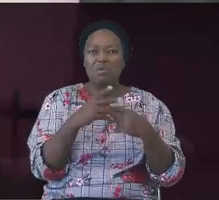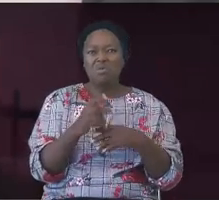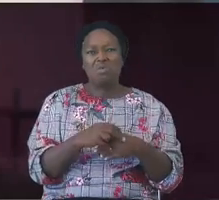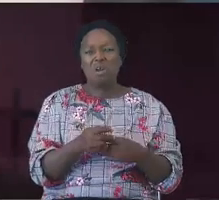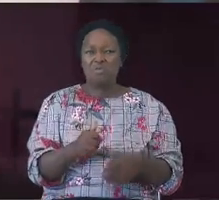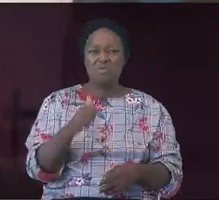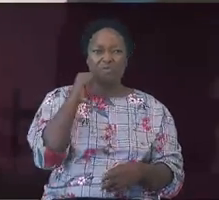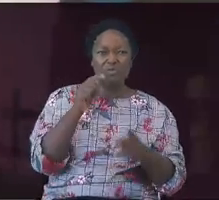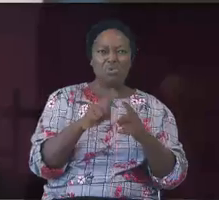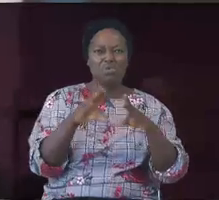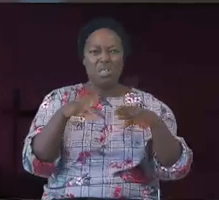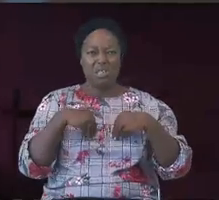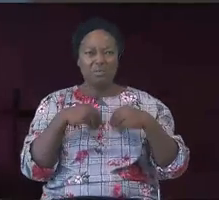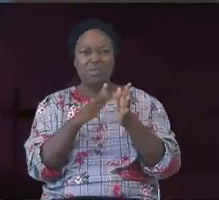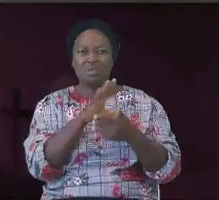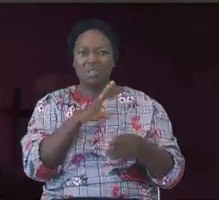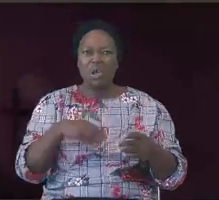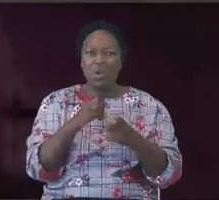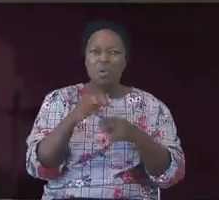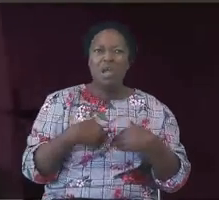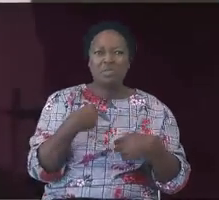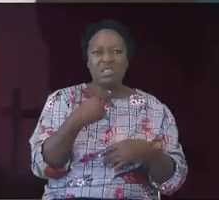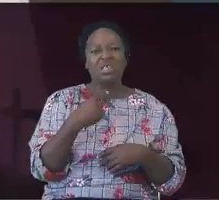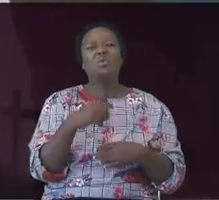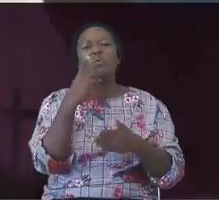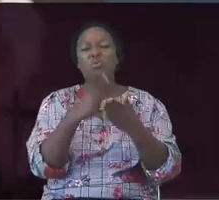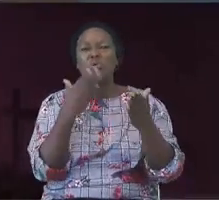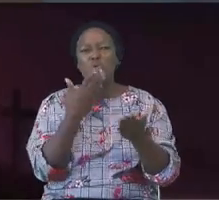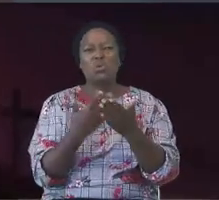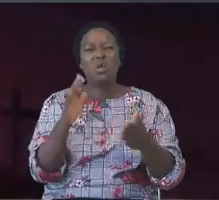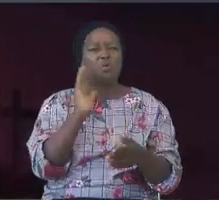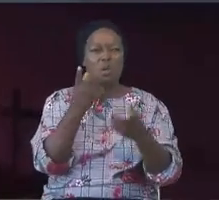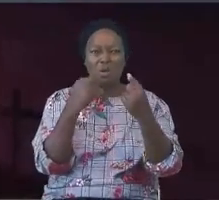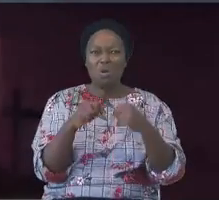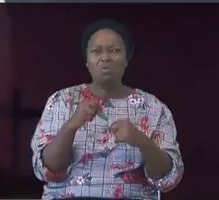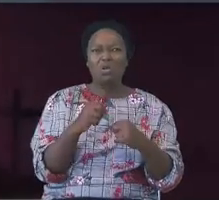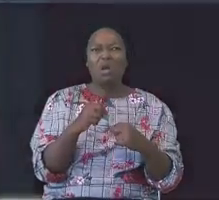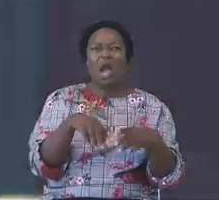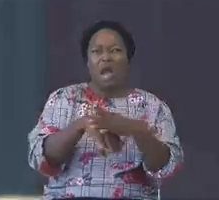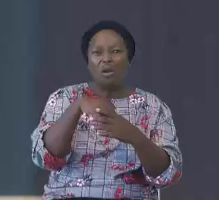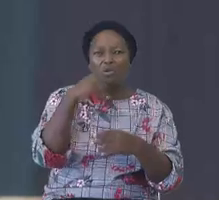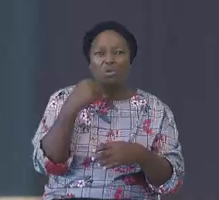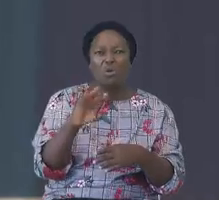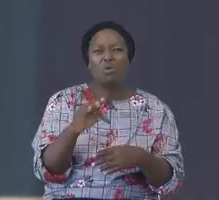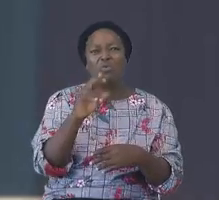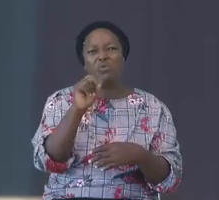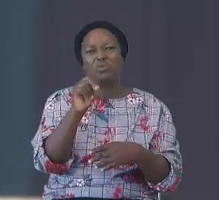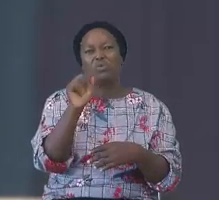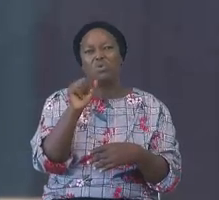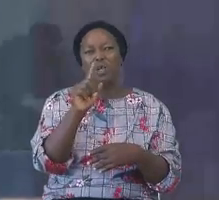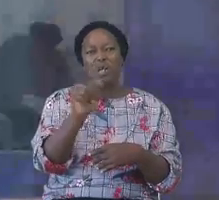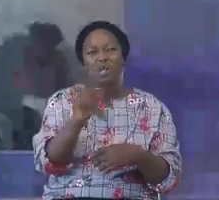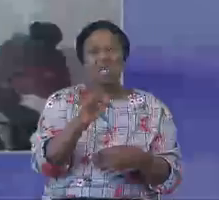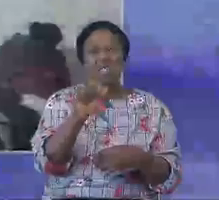toi. Quel que soit ce que tu as fait, peut-être que tu t'es moqué et tu as dit, quelle bonne chose peut